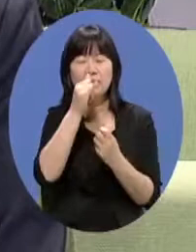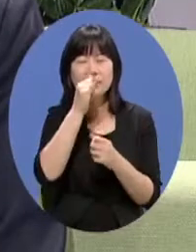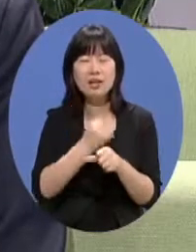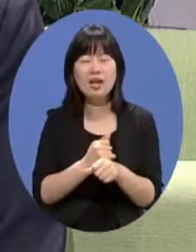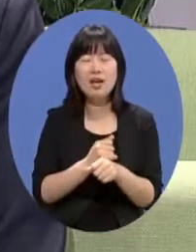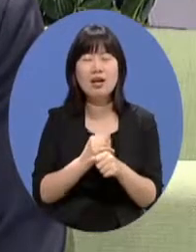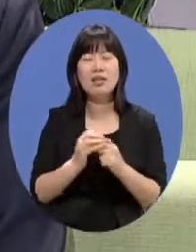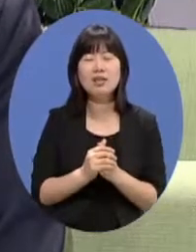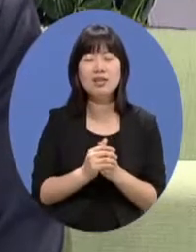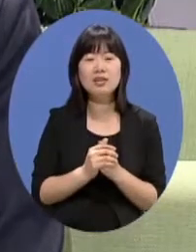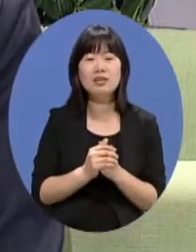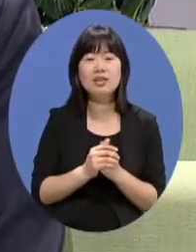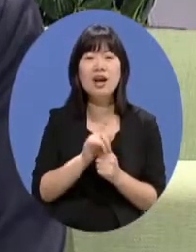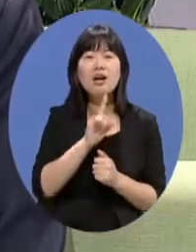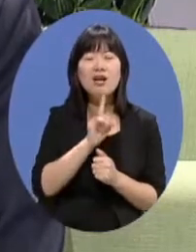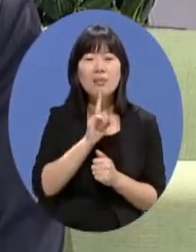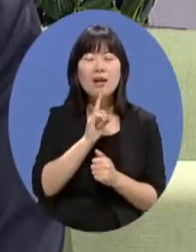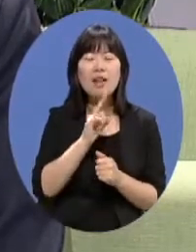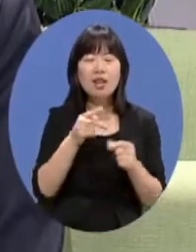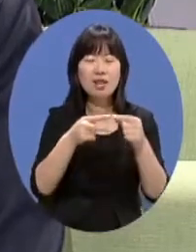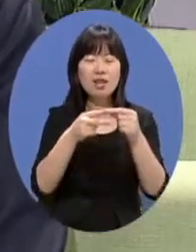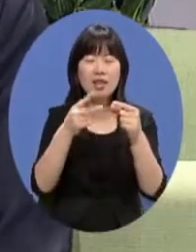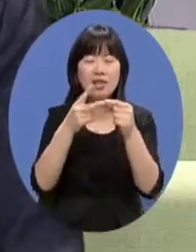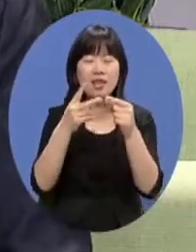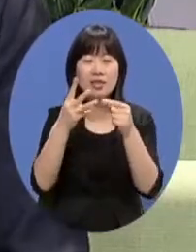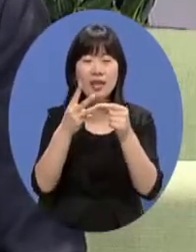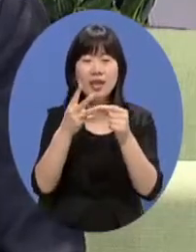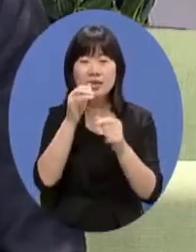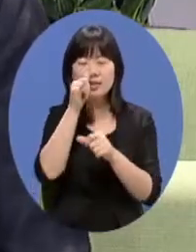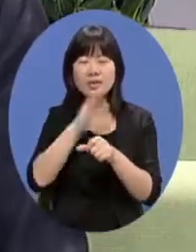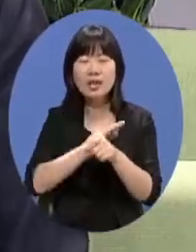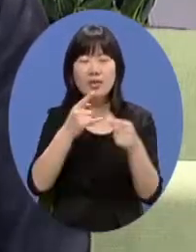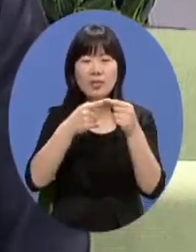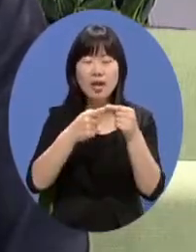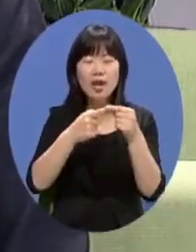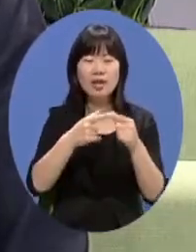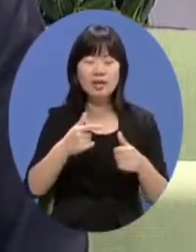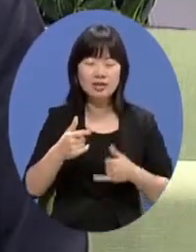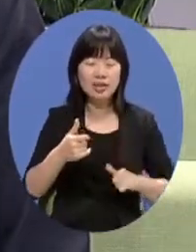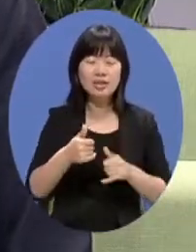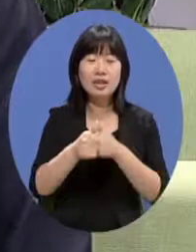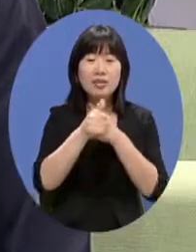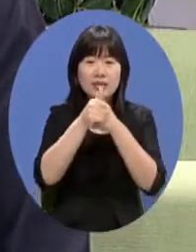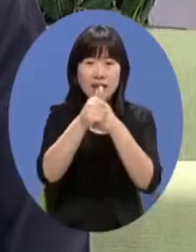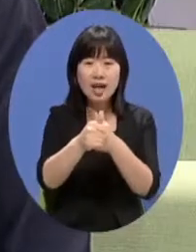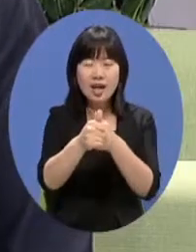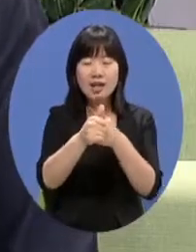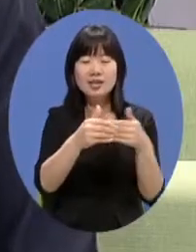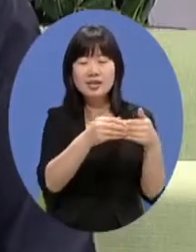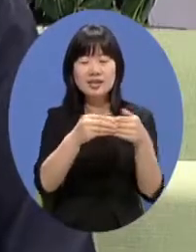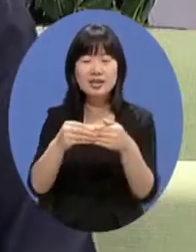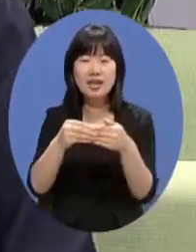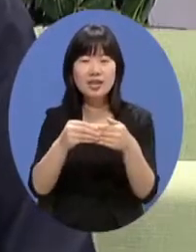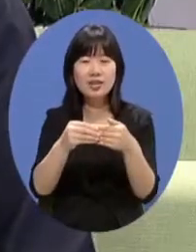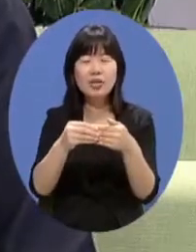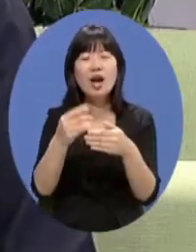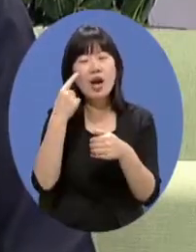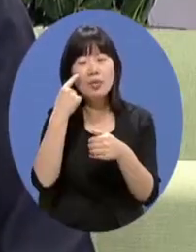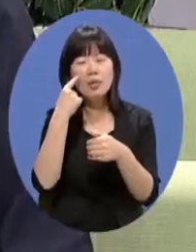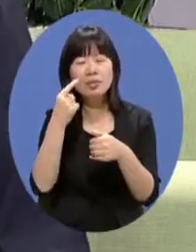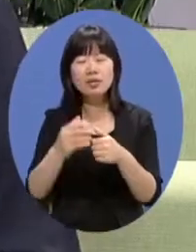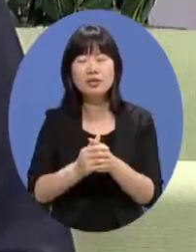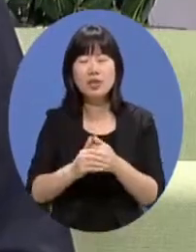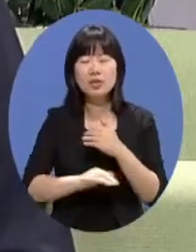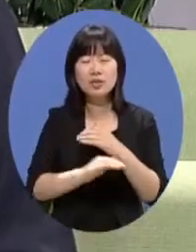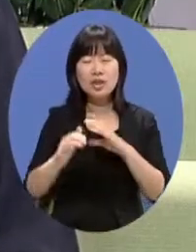allow, adapt, add. 그래서 네. 아이가 하는 대로 아이의 이끄는 대로 따라가 보라는 거예요. 자,